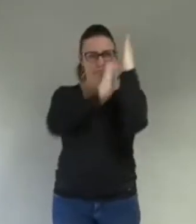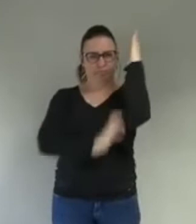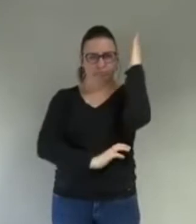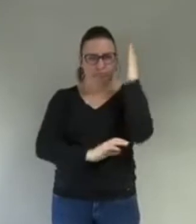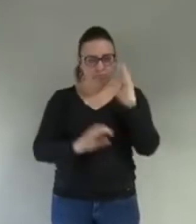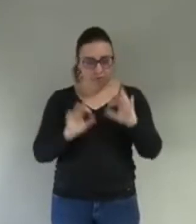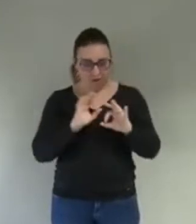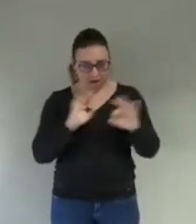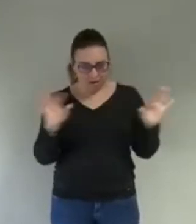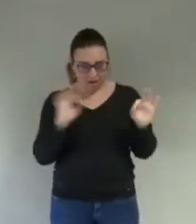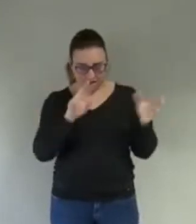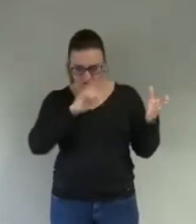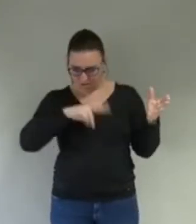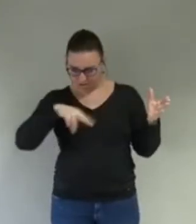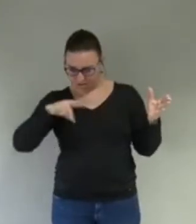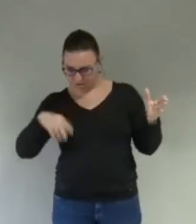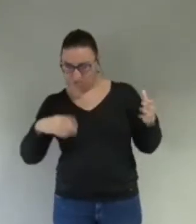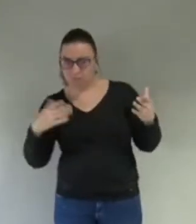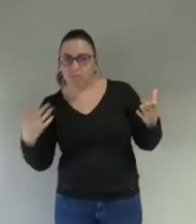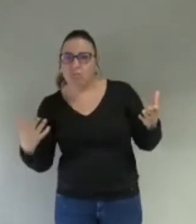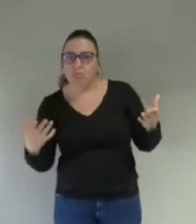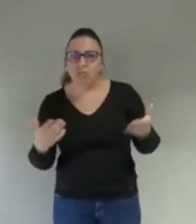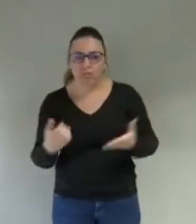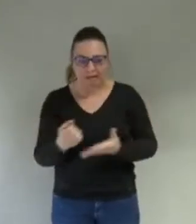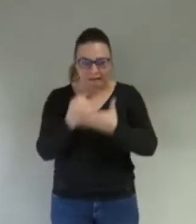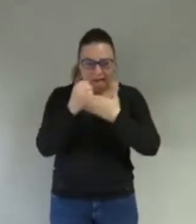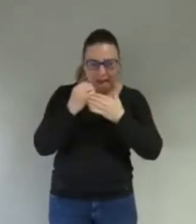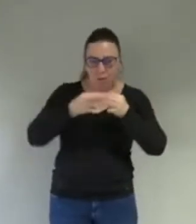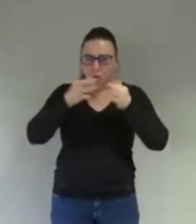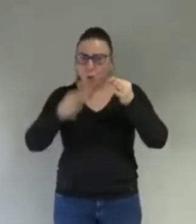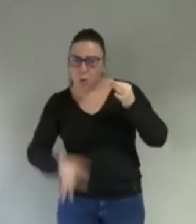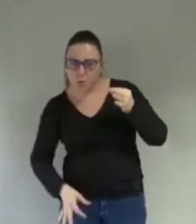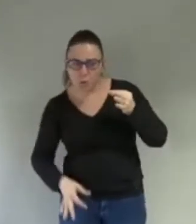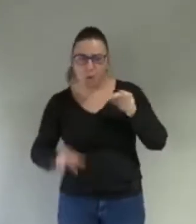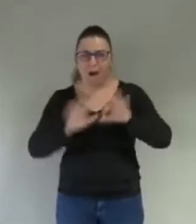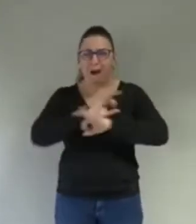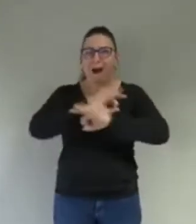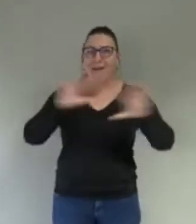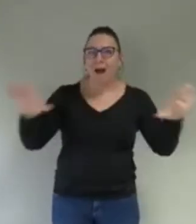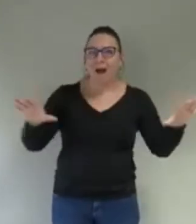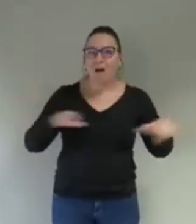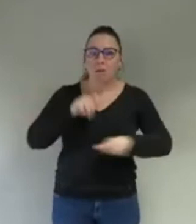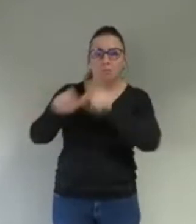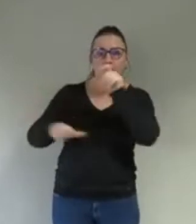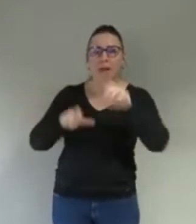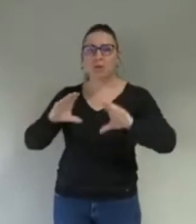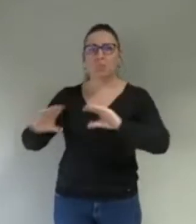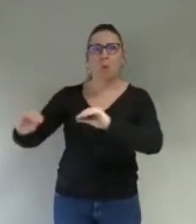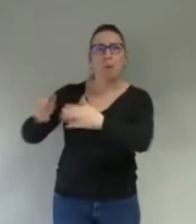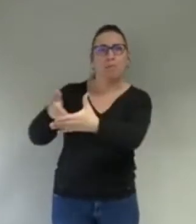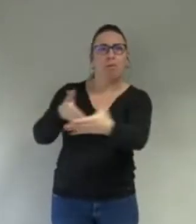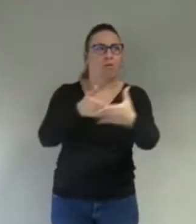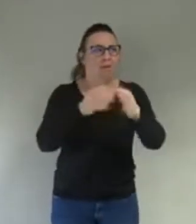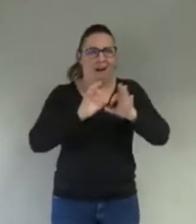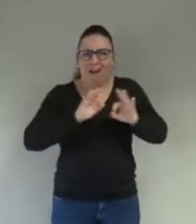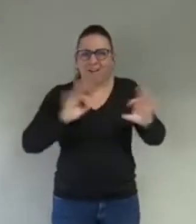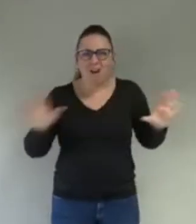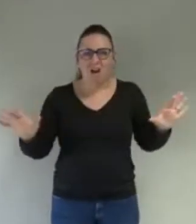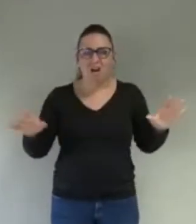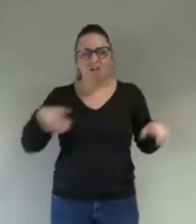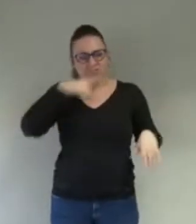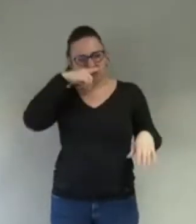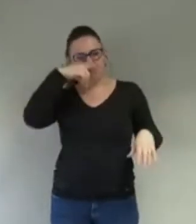pas l'une d'entre elles qui apporte ne serait-ce que le début d'une solution aux problèmes que rencontrent les habitants. Du